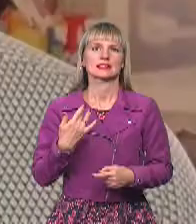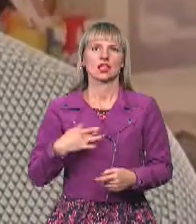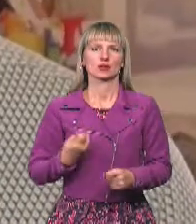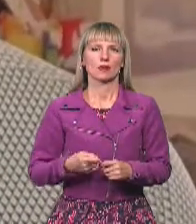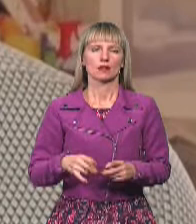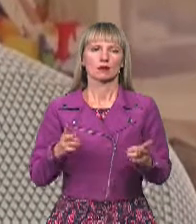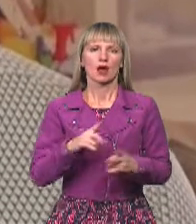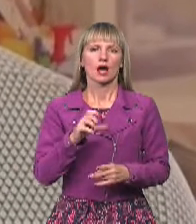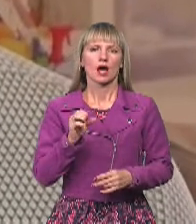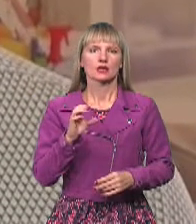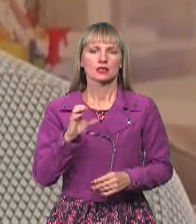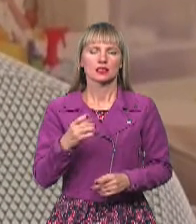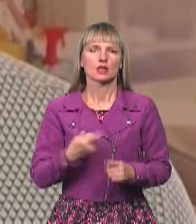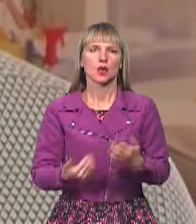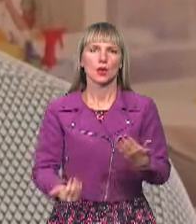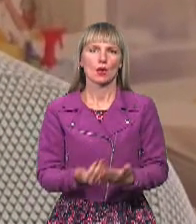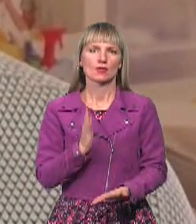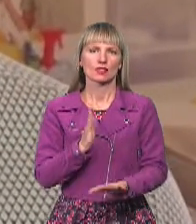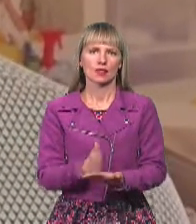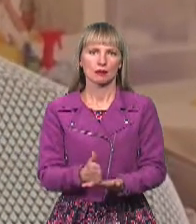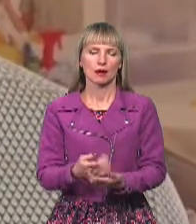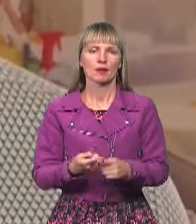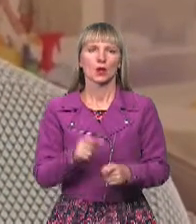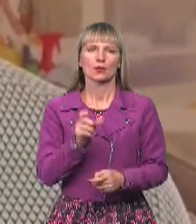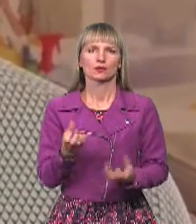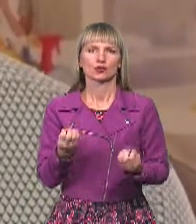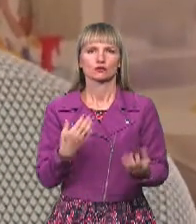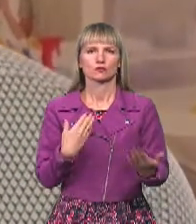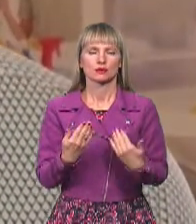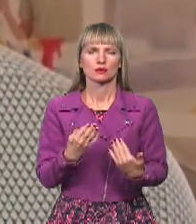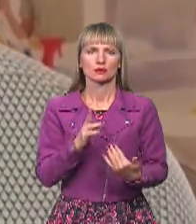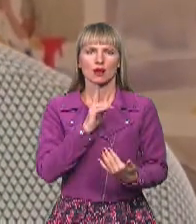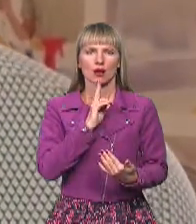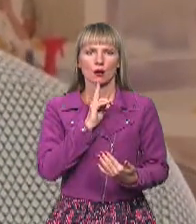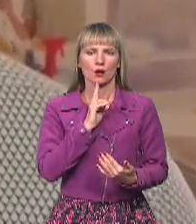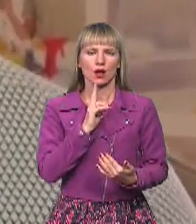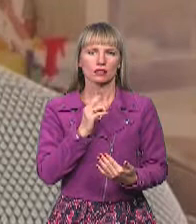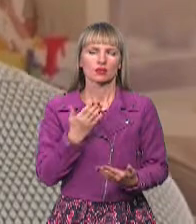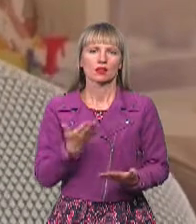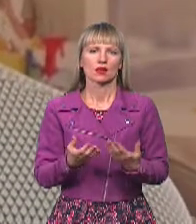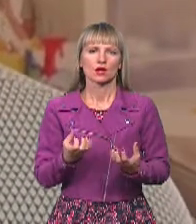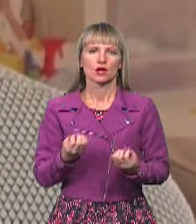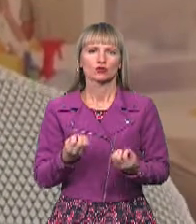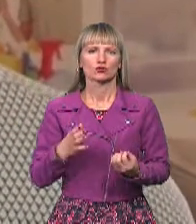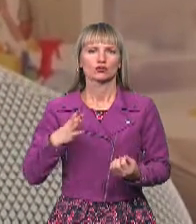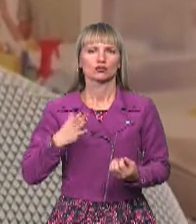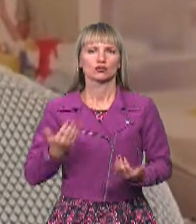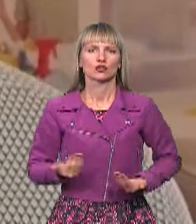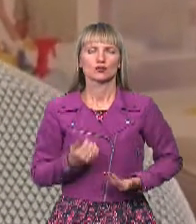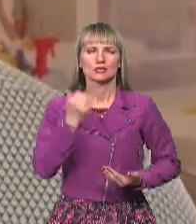потрібно. ХАСП – це досить новий напрям, тому люди ще до нього ставляться зі засторогою. Напевно, ще живуть зі старими